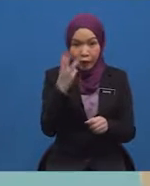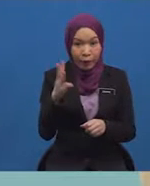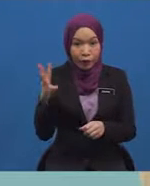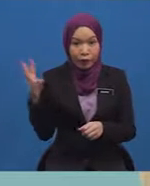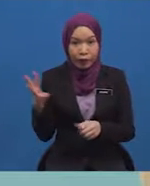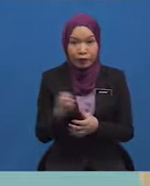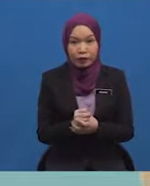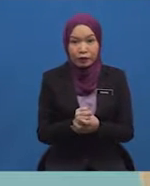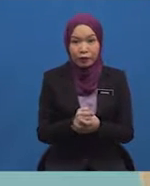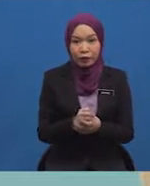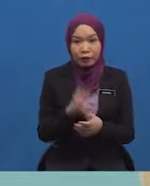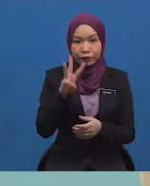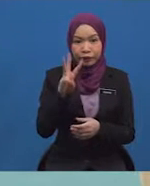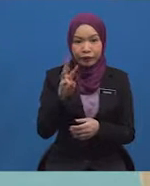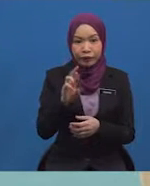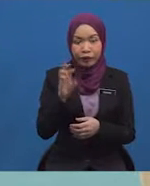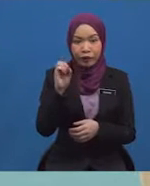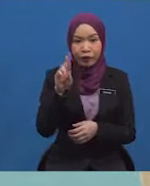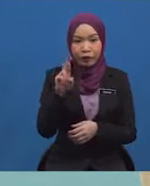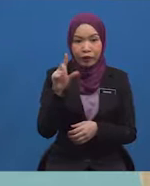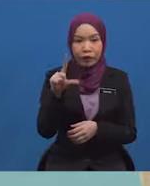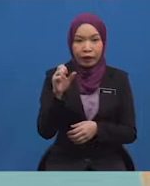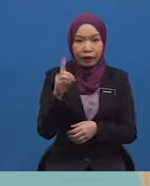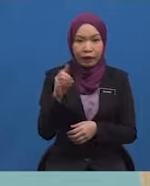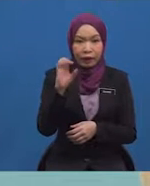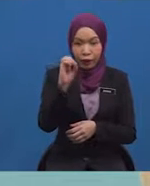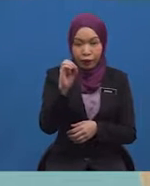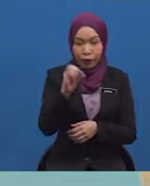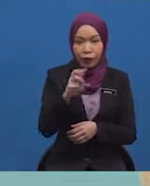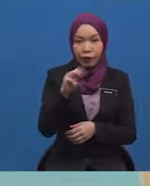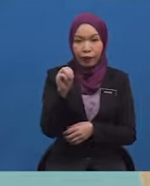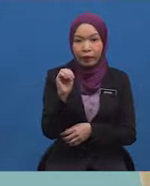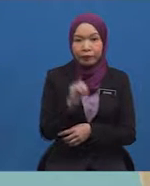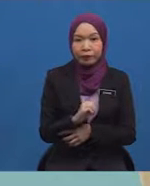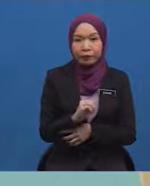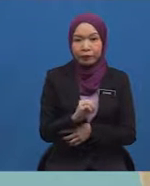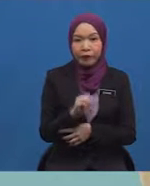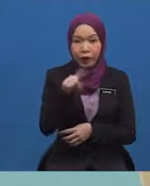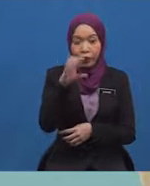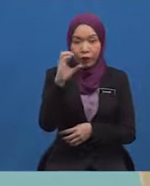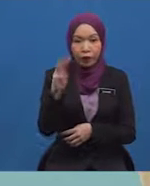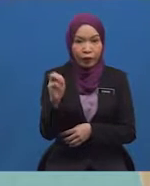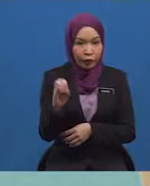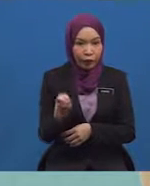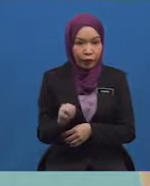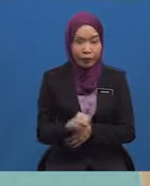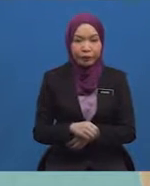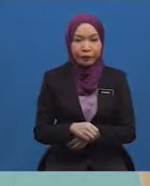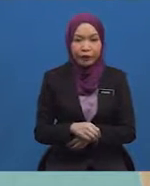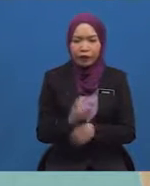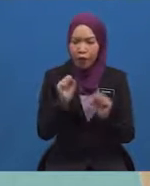tahu, sungguh menakjubkan untuk melihat pergerakan pengiraan bilangan kelahiran dan